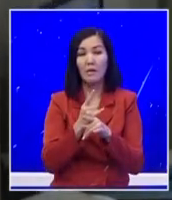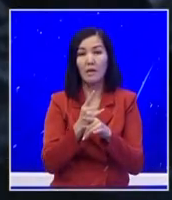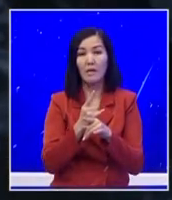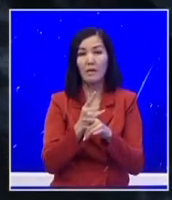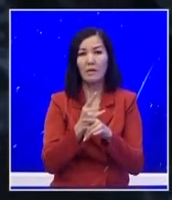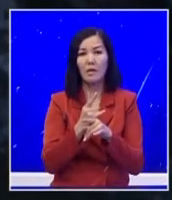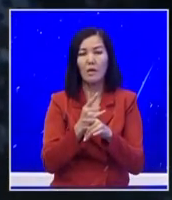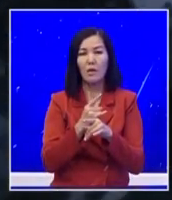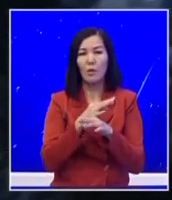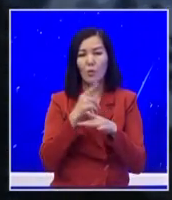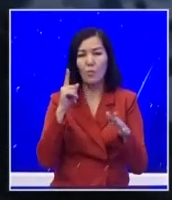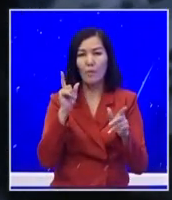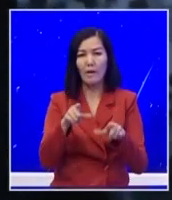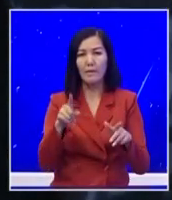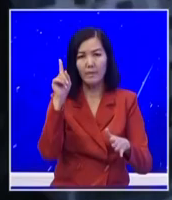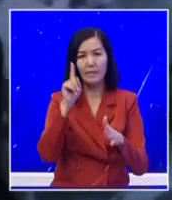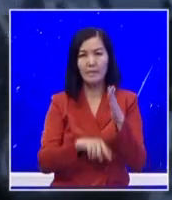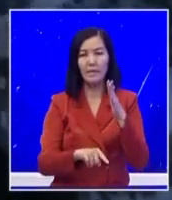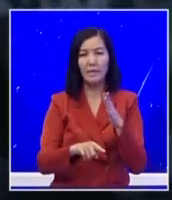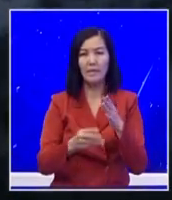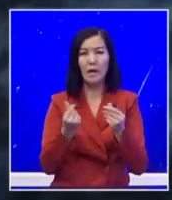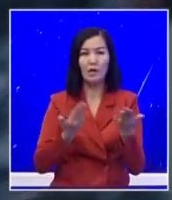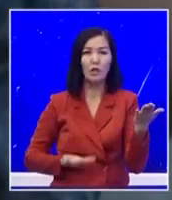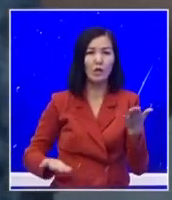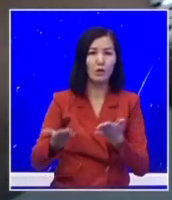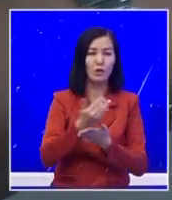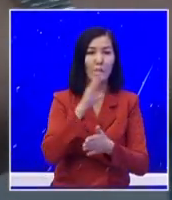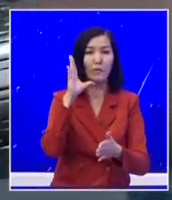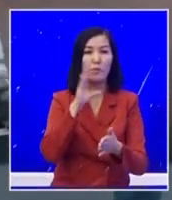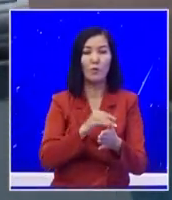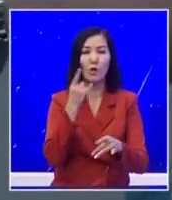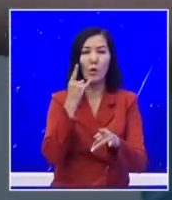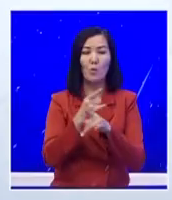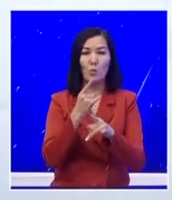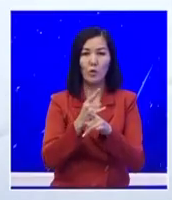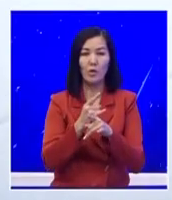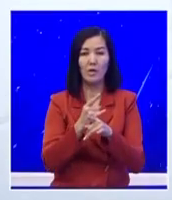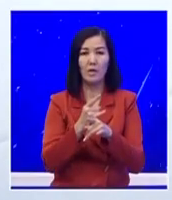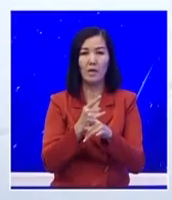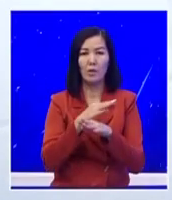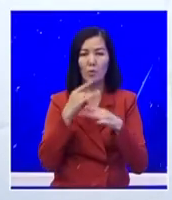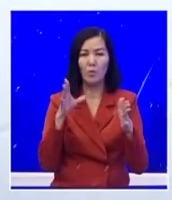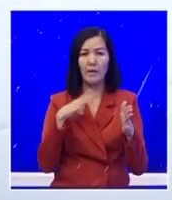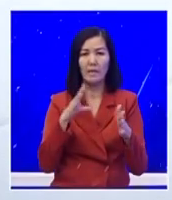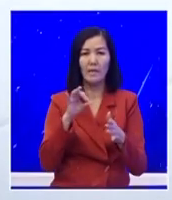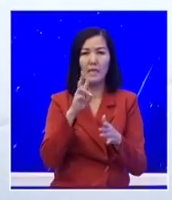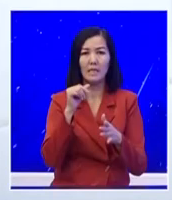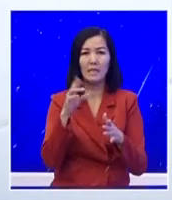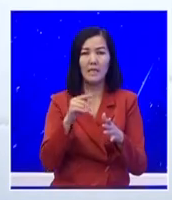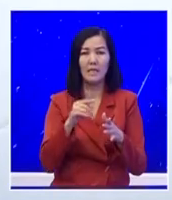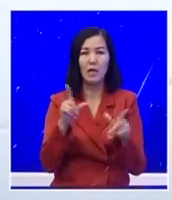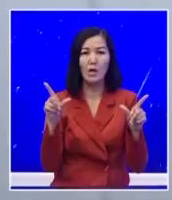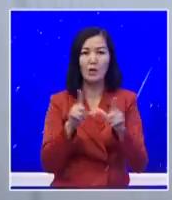он шақты сауда нүктесінен біршама ақша алып үлгеріпті. Өтірік өрге бастырмайды. Ескелді ауданындағы кезекті